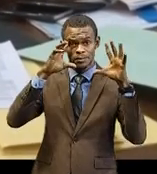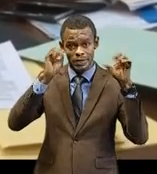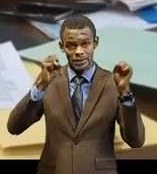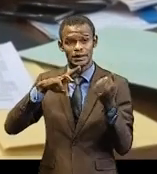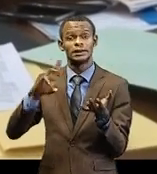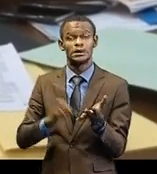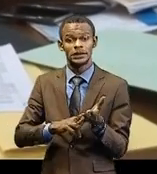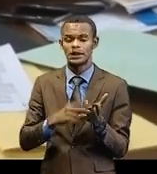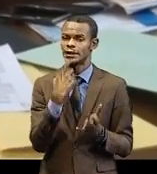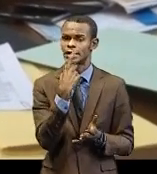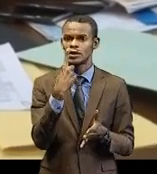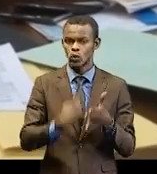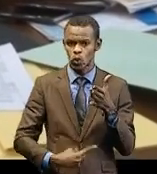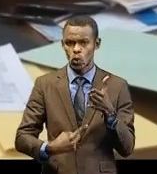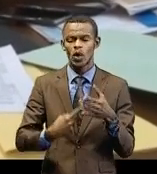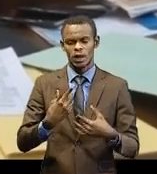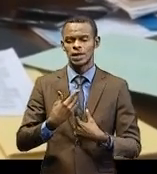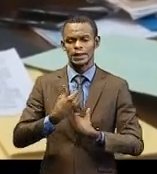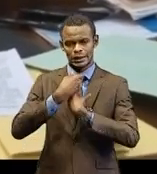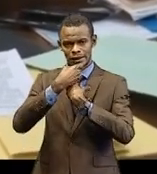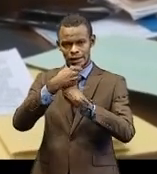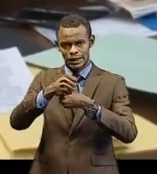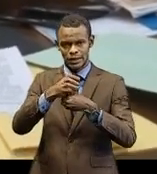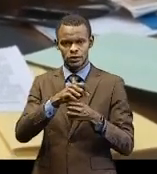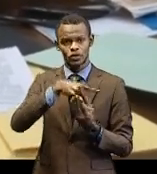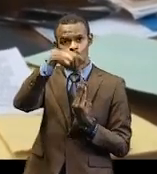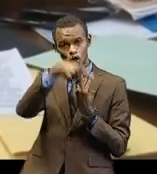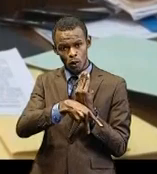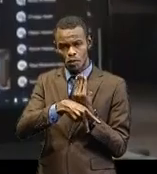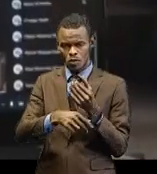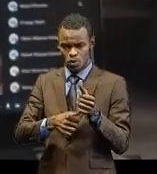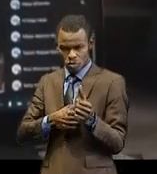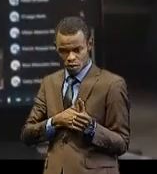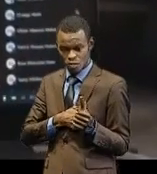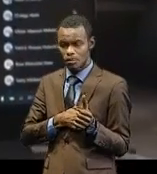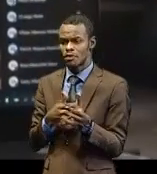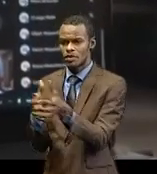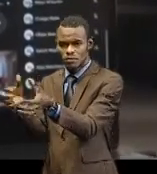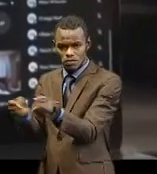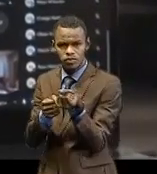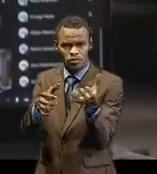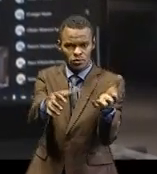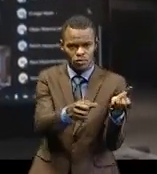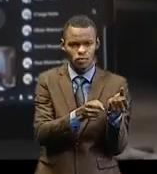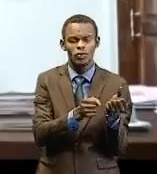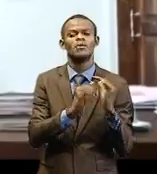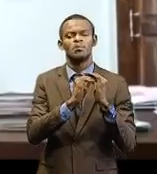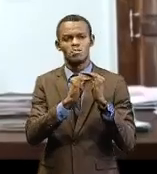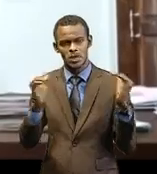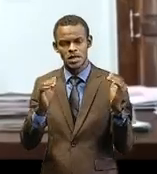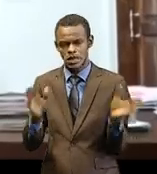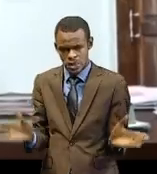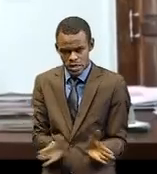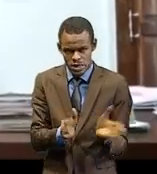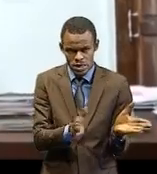2021 portant création du programme de désarmement, démobilisation, relèvement communautaire et stabilisation en sigle